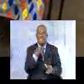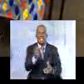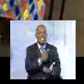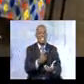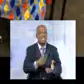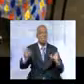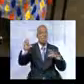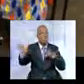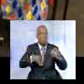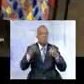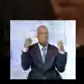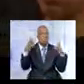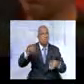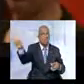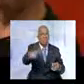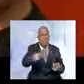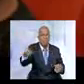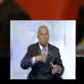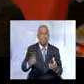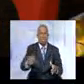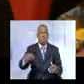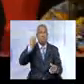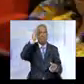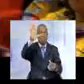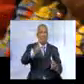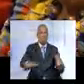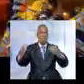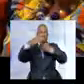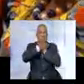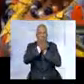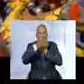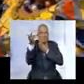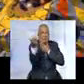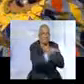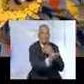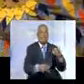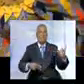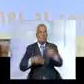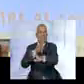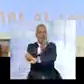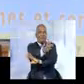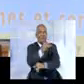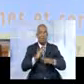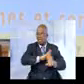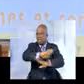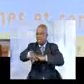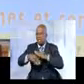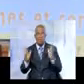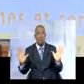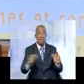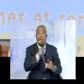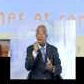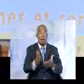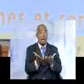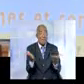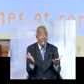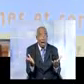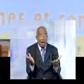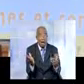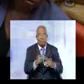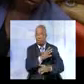femmes et encourager les femmes leaders qui œuvrent pour la promotion de la paix à travers le monde. Au nom du président de la République, Alassane